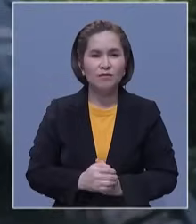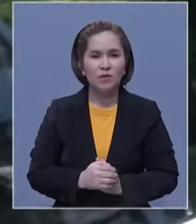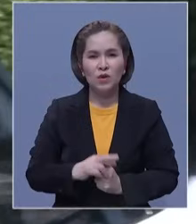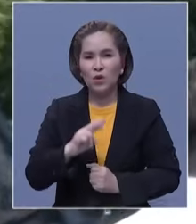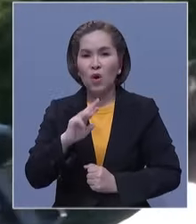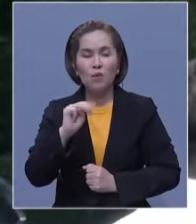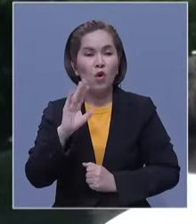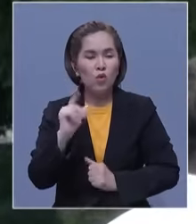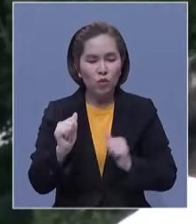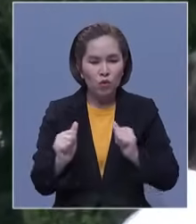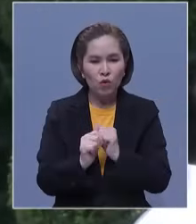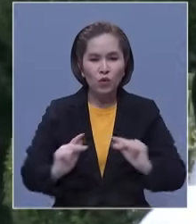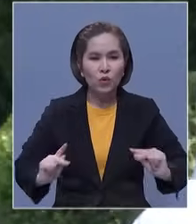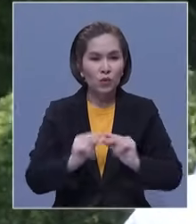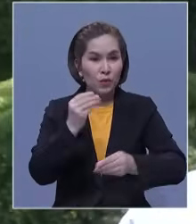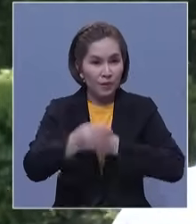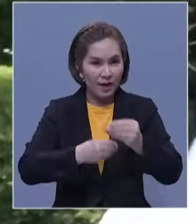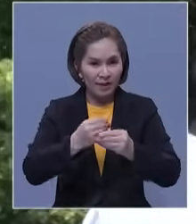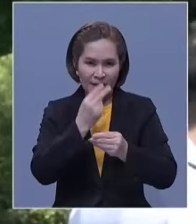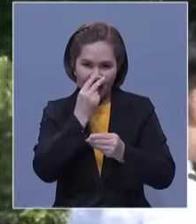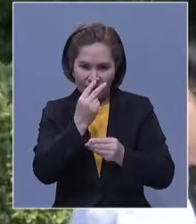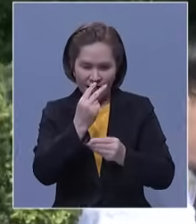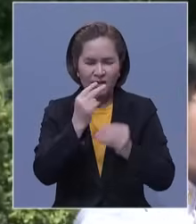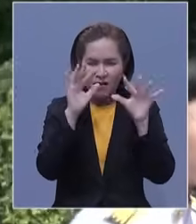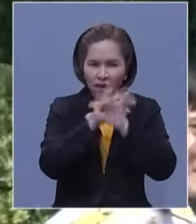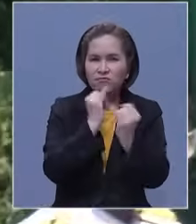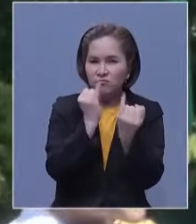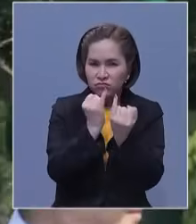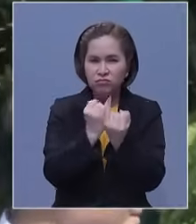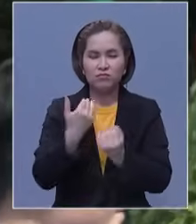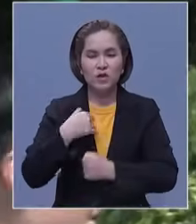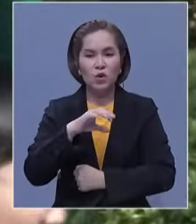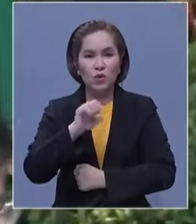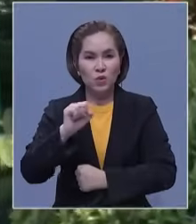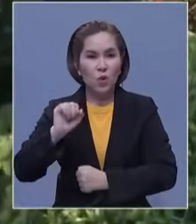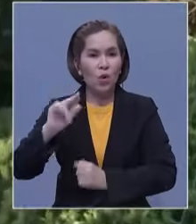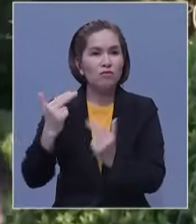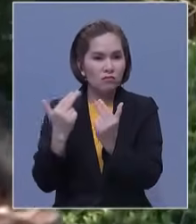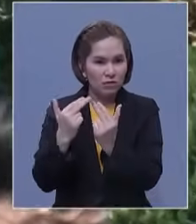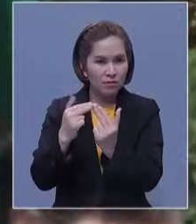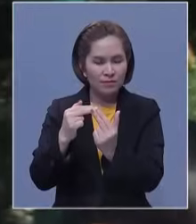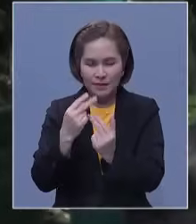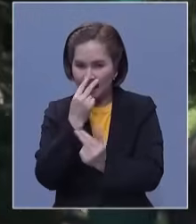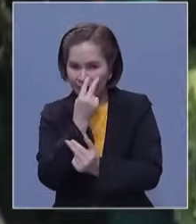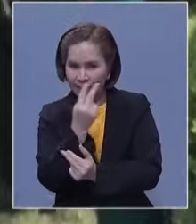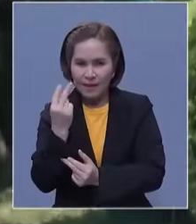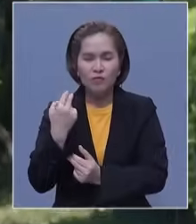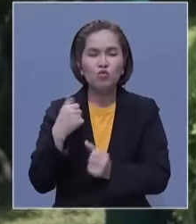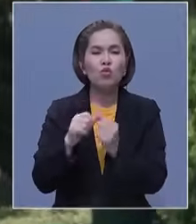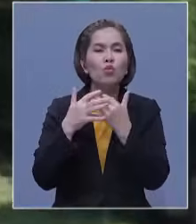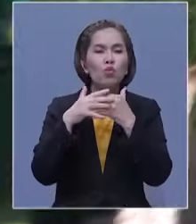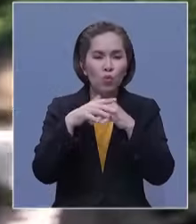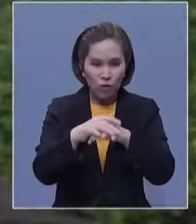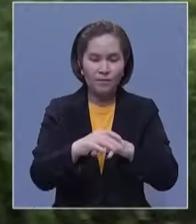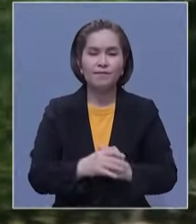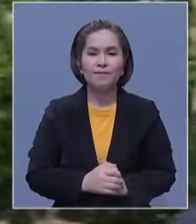ฐมนตรีช่วยพาณิชย์กันแบบสนิทสนมเลย รวมไปถึงส.ส.หลายๆท่านในพรรครวมไทยสร้างชาติก็ยืนอยู่ข้